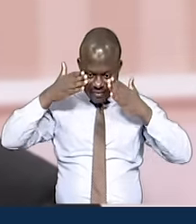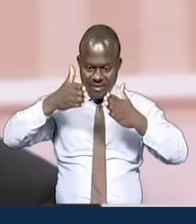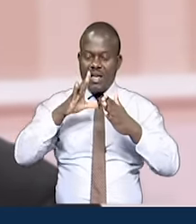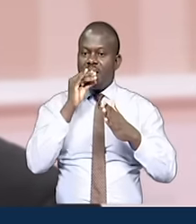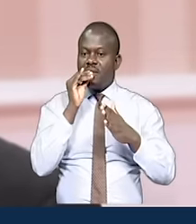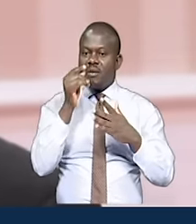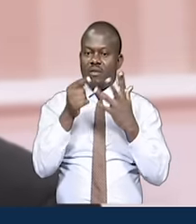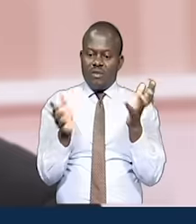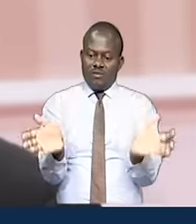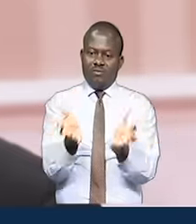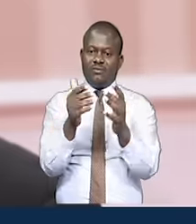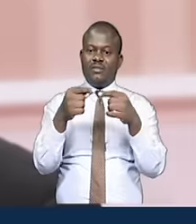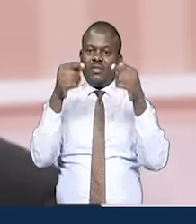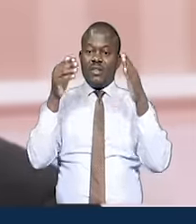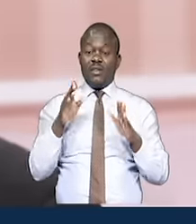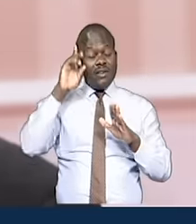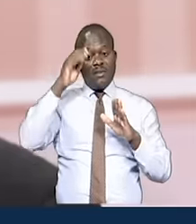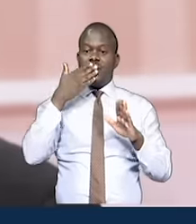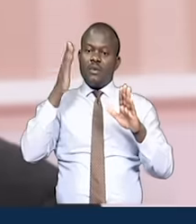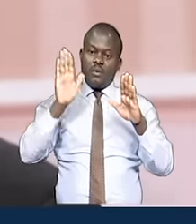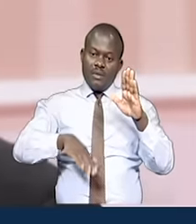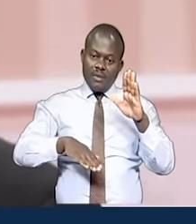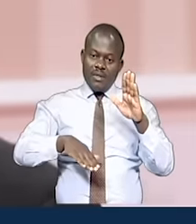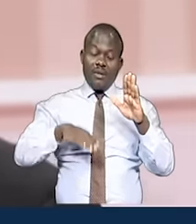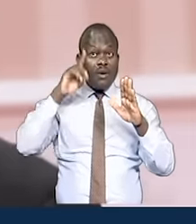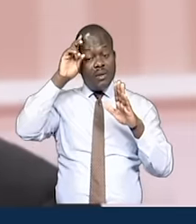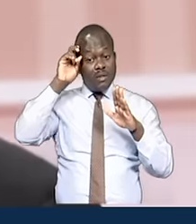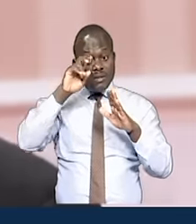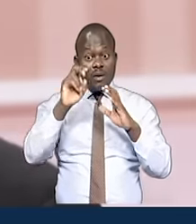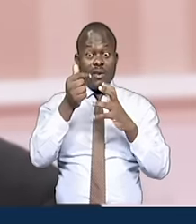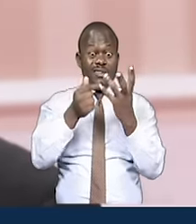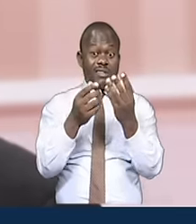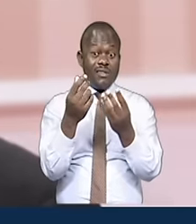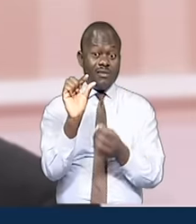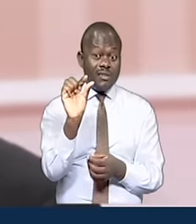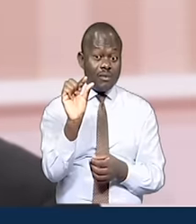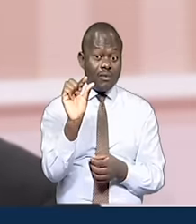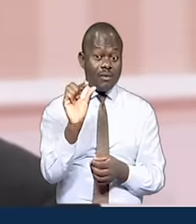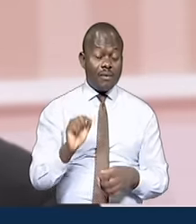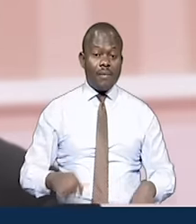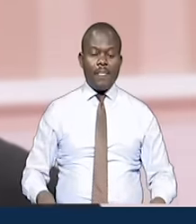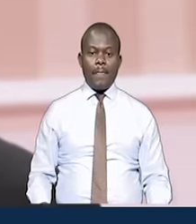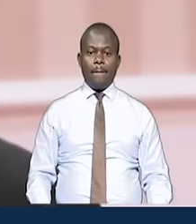mvugo zihembera urwango n'ingengabitekerezo, ubwo urakeka ko ibyo ari ikintu gito? Embrace this